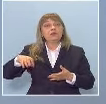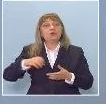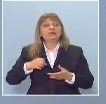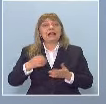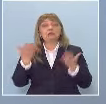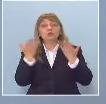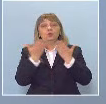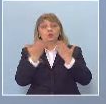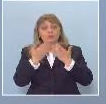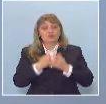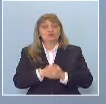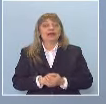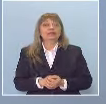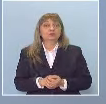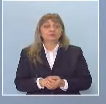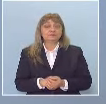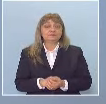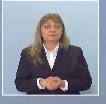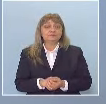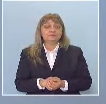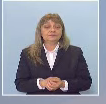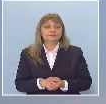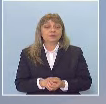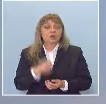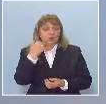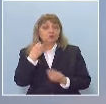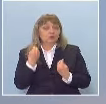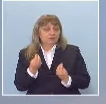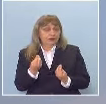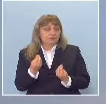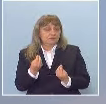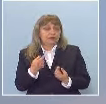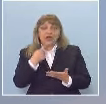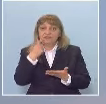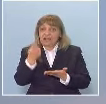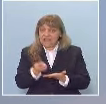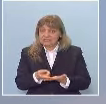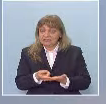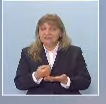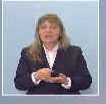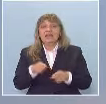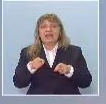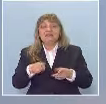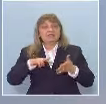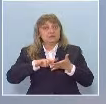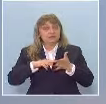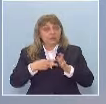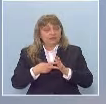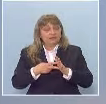съответно от ИКТ кластера на Варна. Добре, всъщност казахте за тези